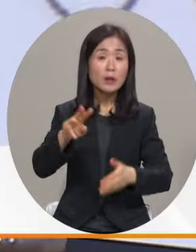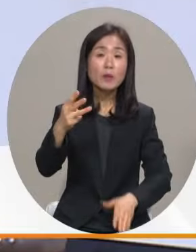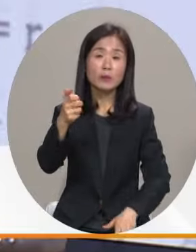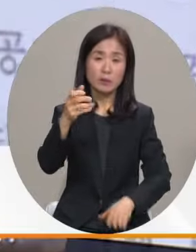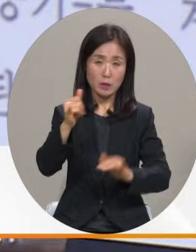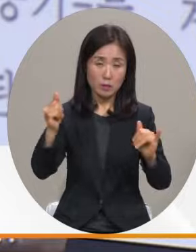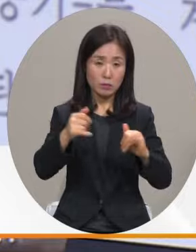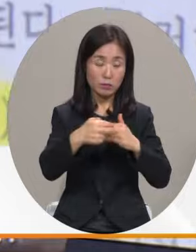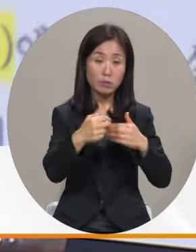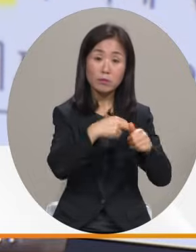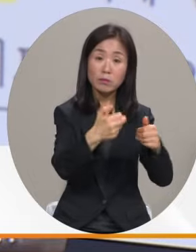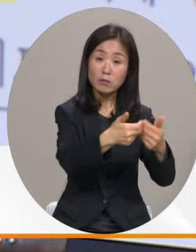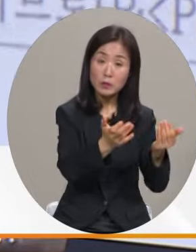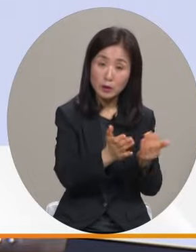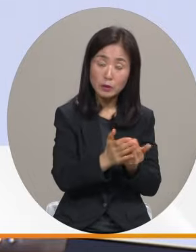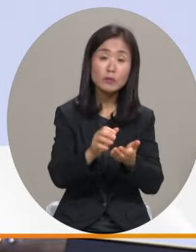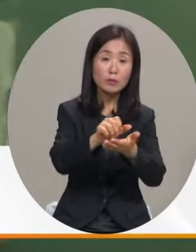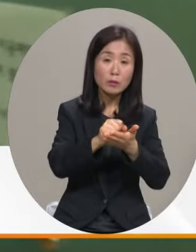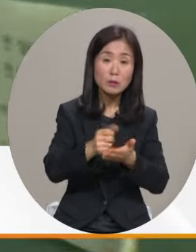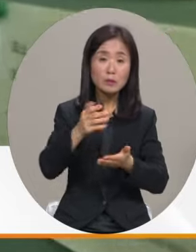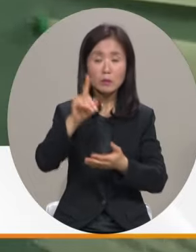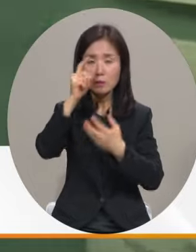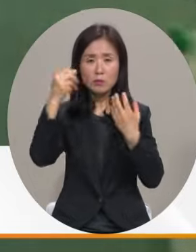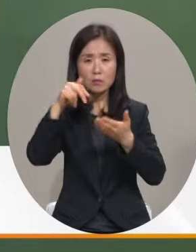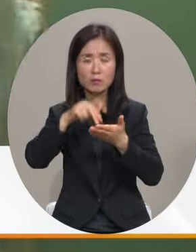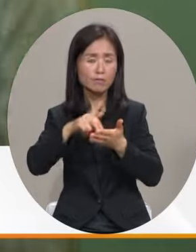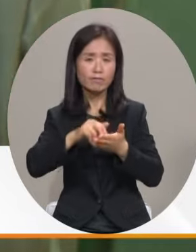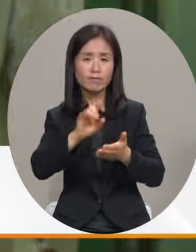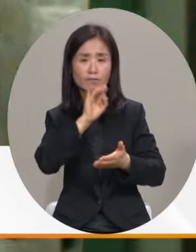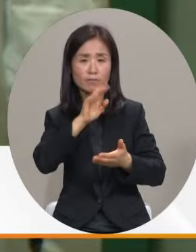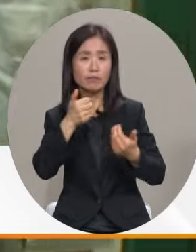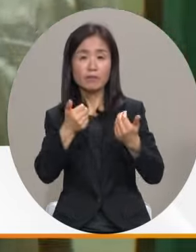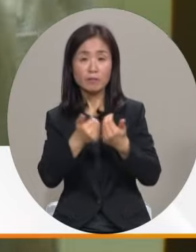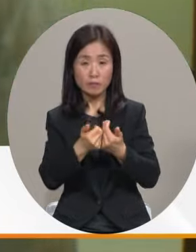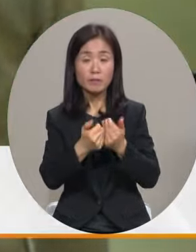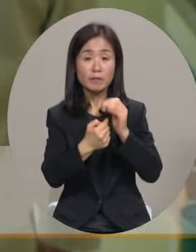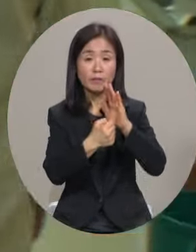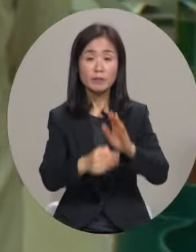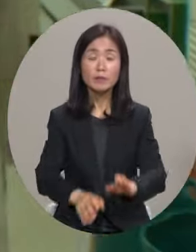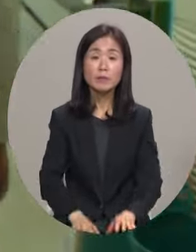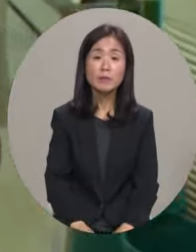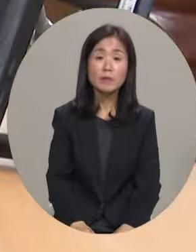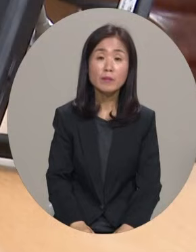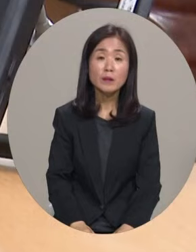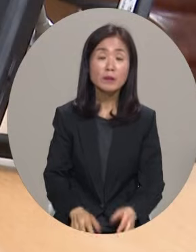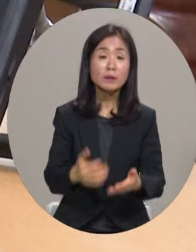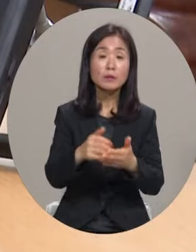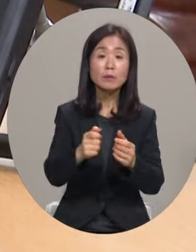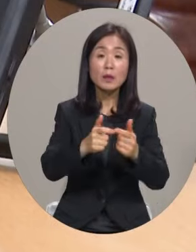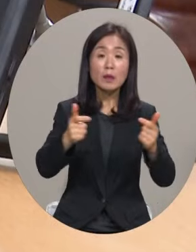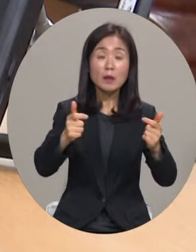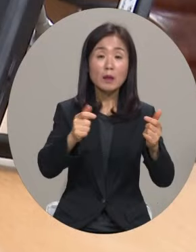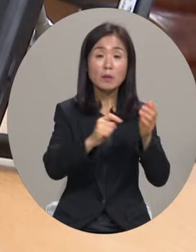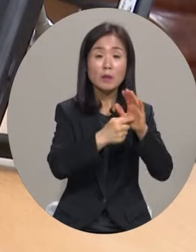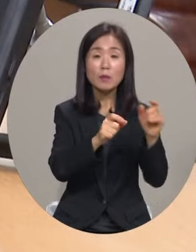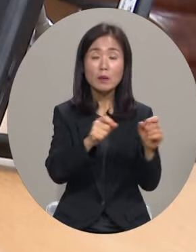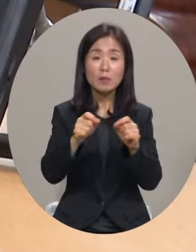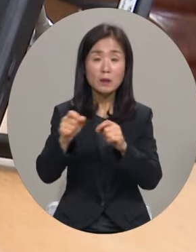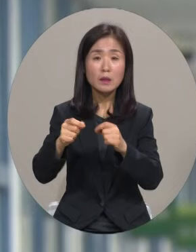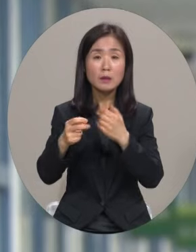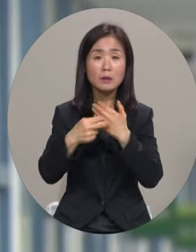단체는 수용하기로 한 반면 정부는 받아들일 수 없다 입장인 것으로 전해졌습니다 증원 발표가 미뤄지면서